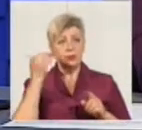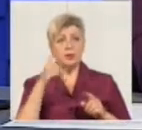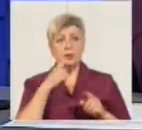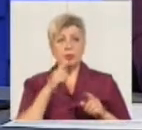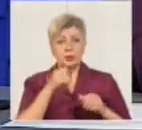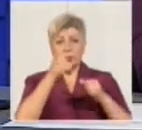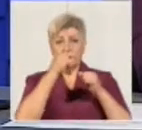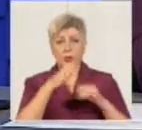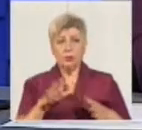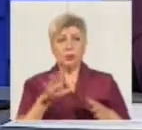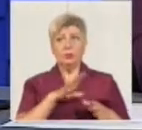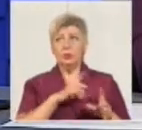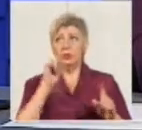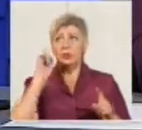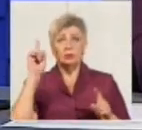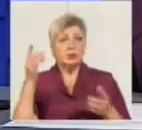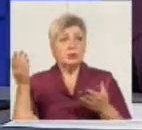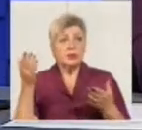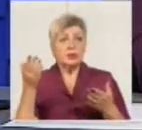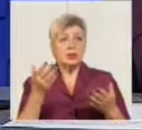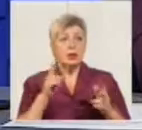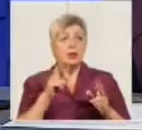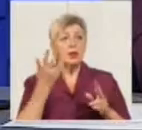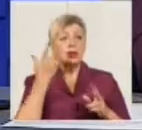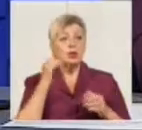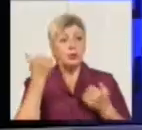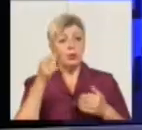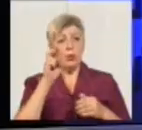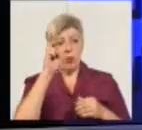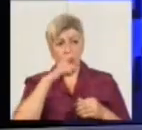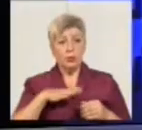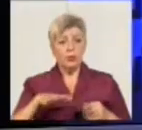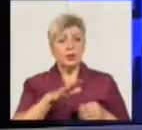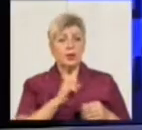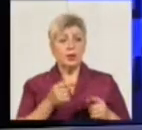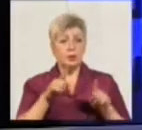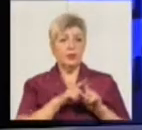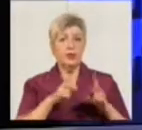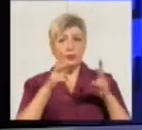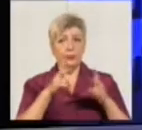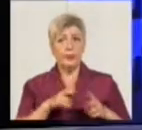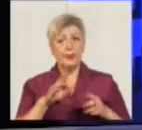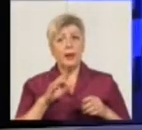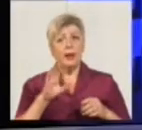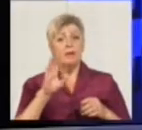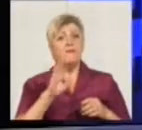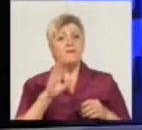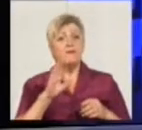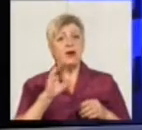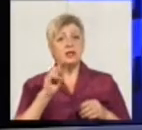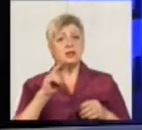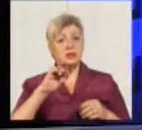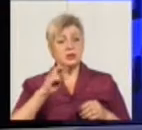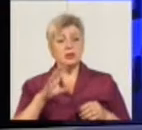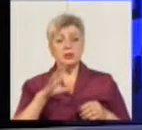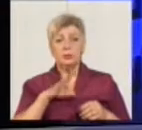десь, коли його Україна в такій небезпеці. Василь був непересічною людиною, тому що він був і відомим,